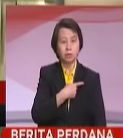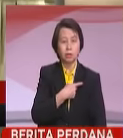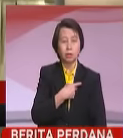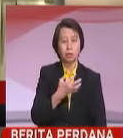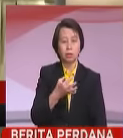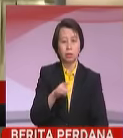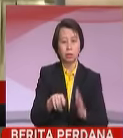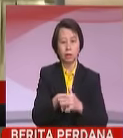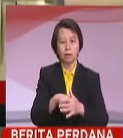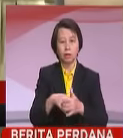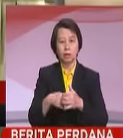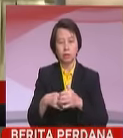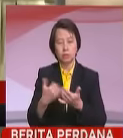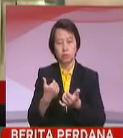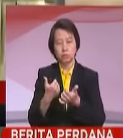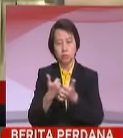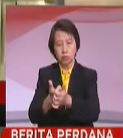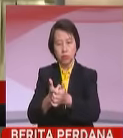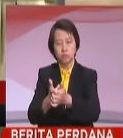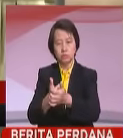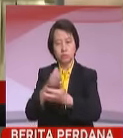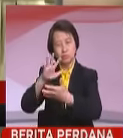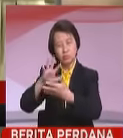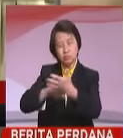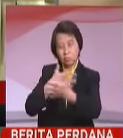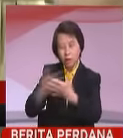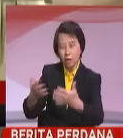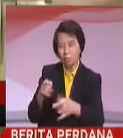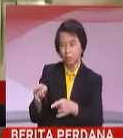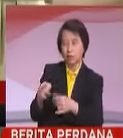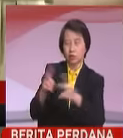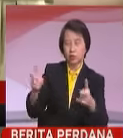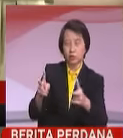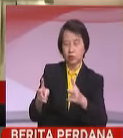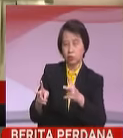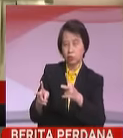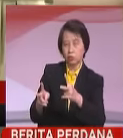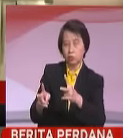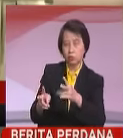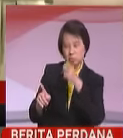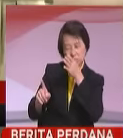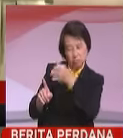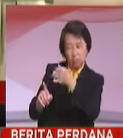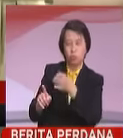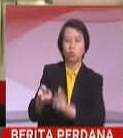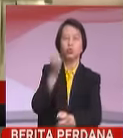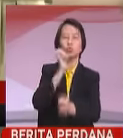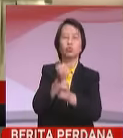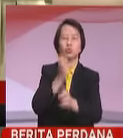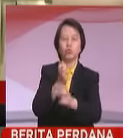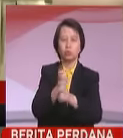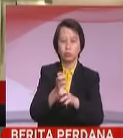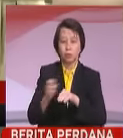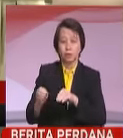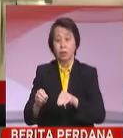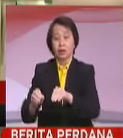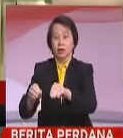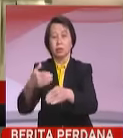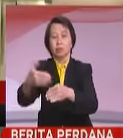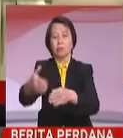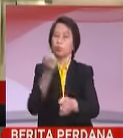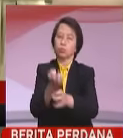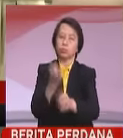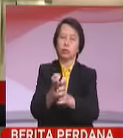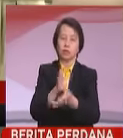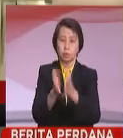terikat dengan kerangka-kerangka yang begitu rigid, kita susah nak bergerak ke depan. Jadi